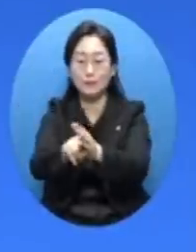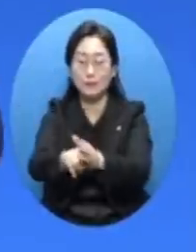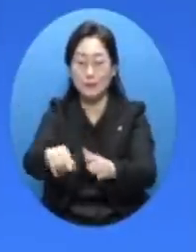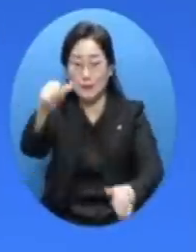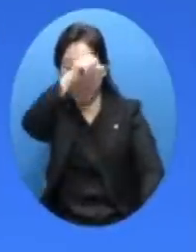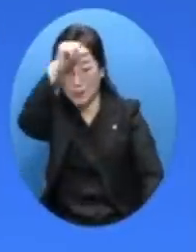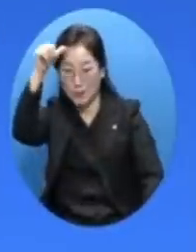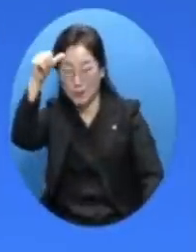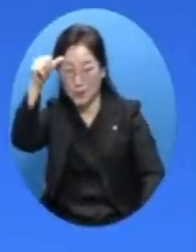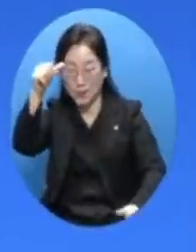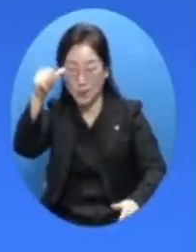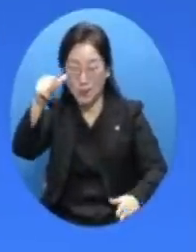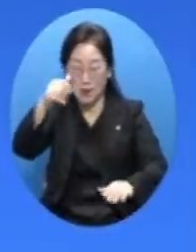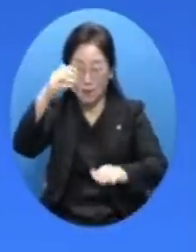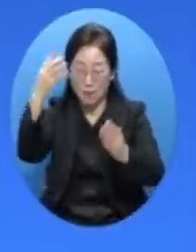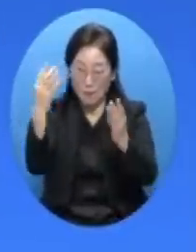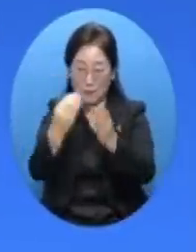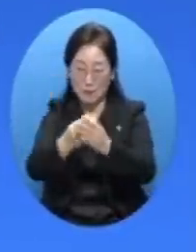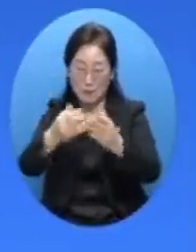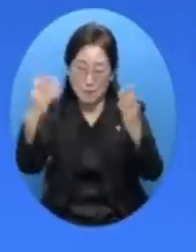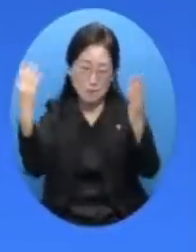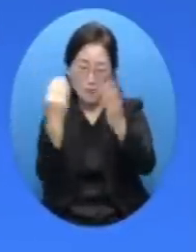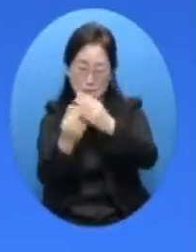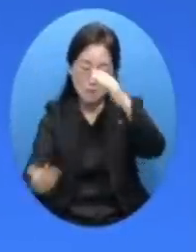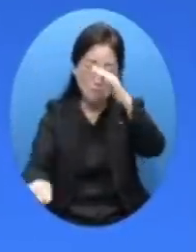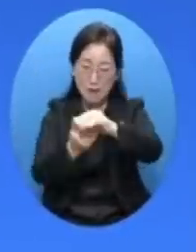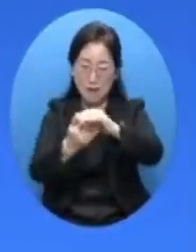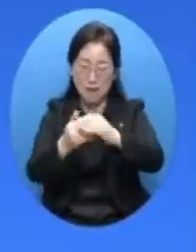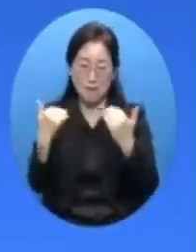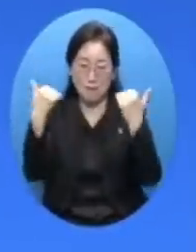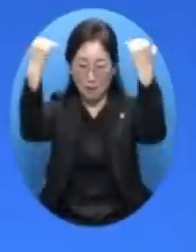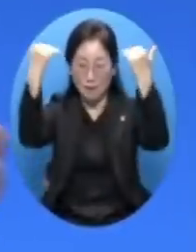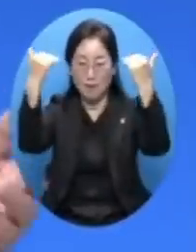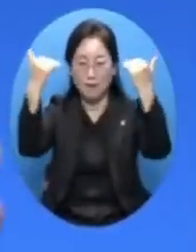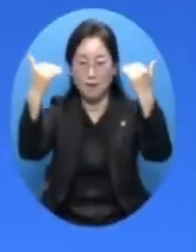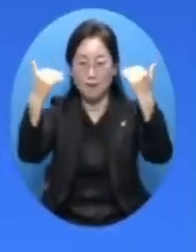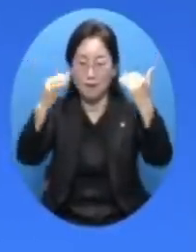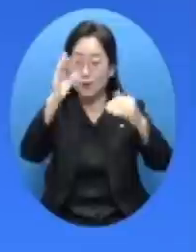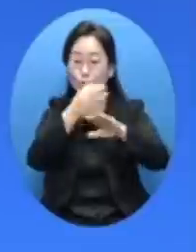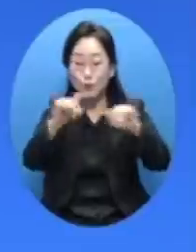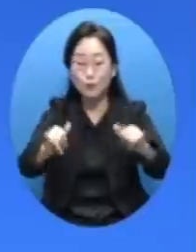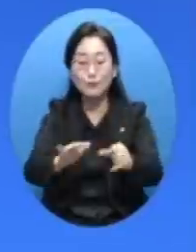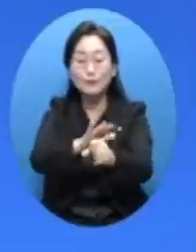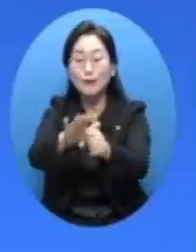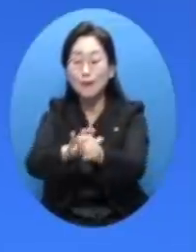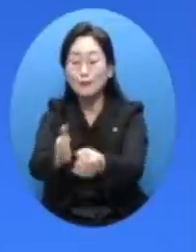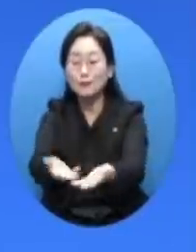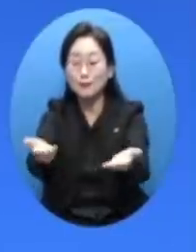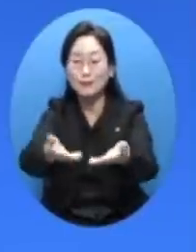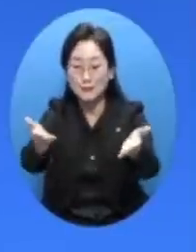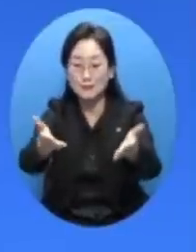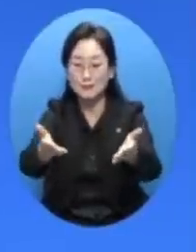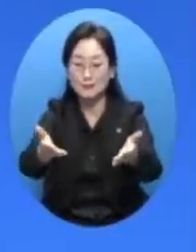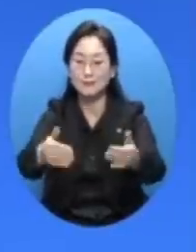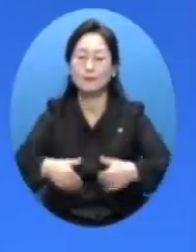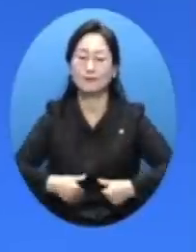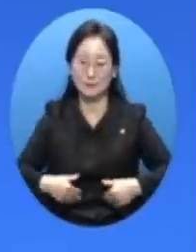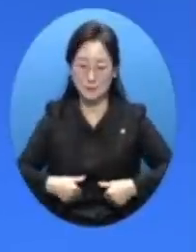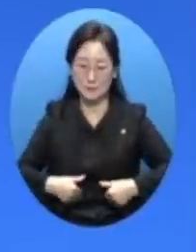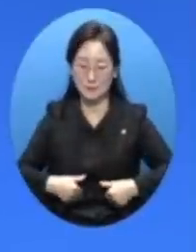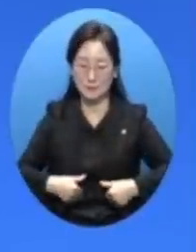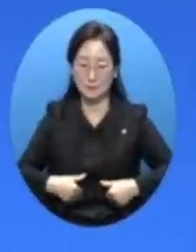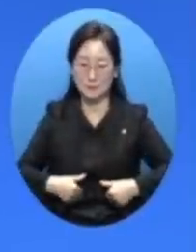되면 믿음이 이만큼 가장 큰 믿음의 어른이 되어서 성도들을 사랑으로 이끌어주는 그런 모습이 되어 있어야 되는